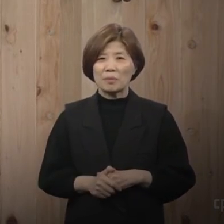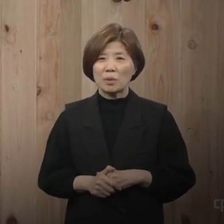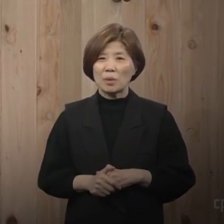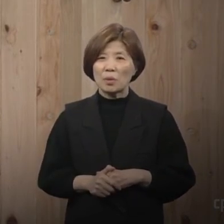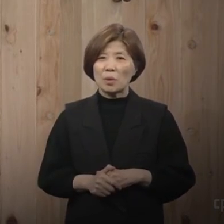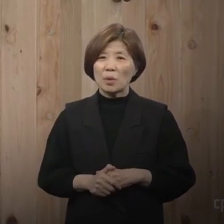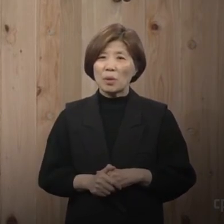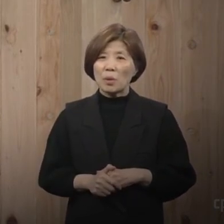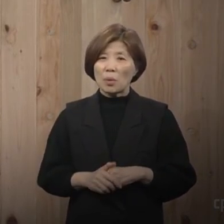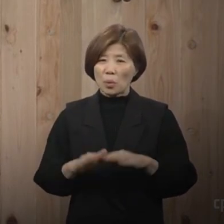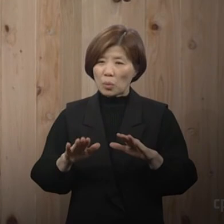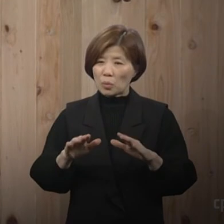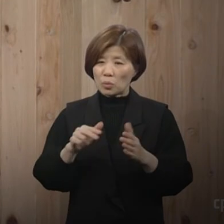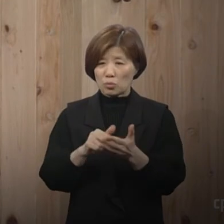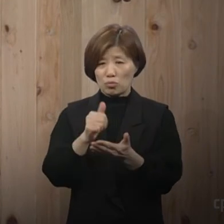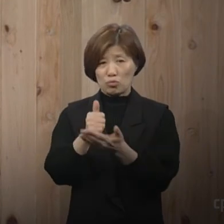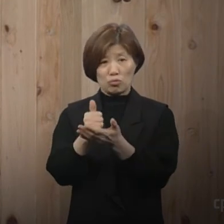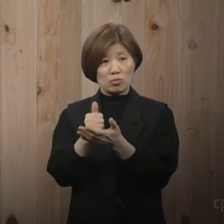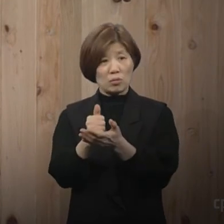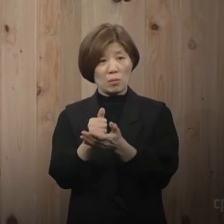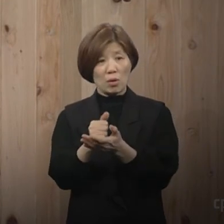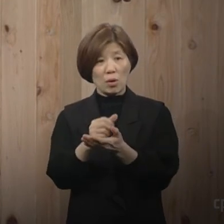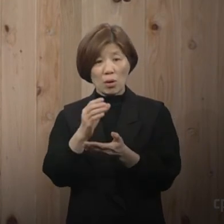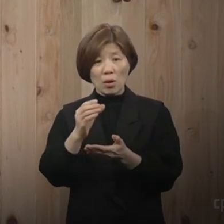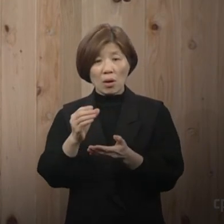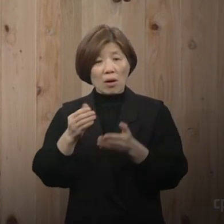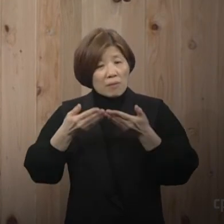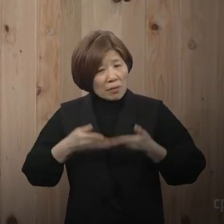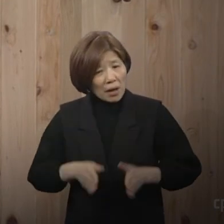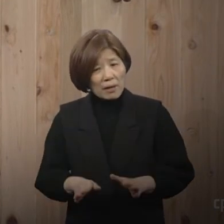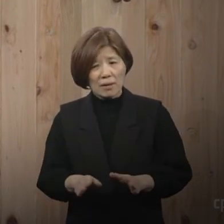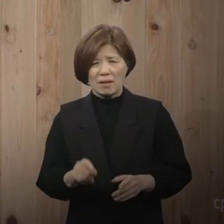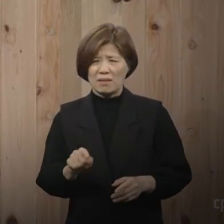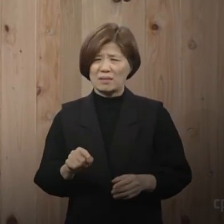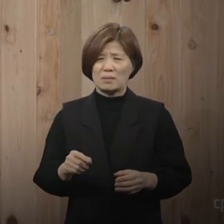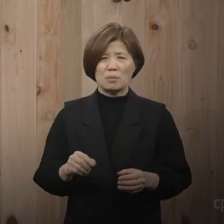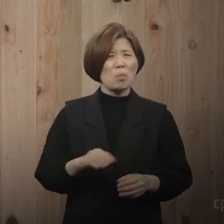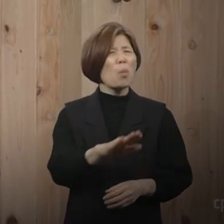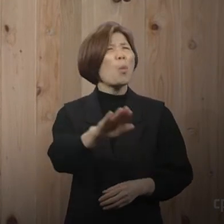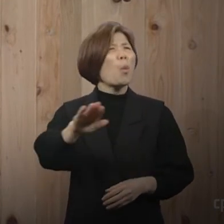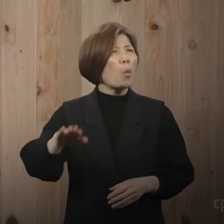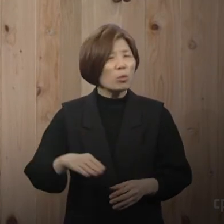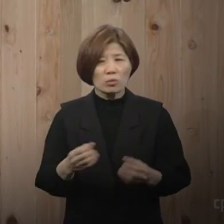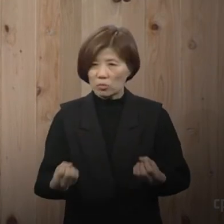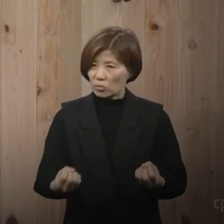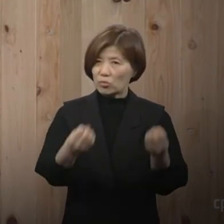오늘 우리 주님의 거룩하신 탄생하심을 모두가 축하하고 있습니다.